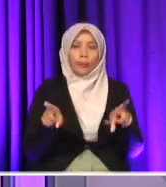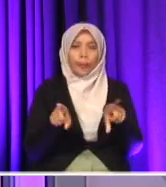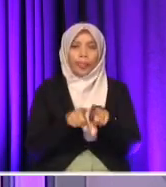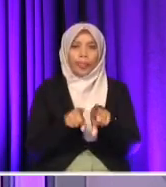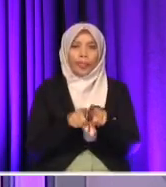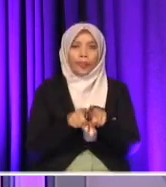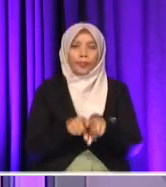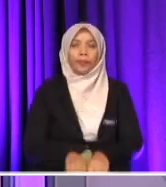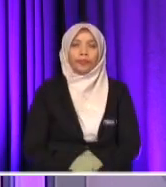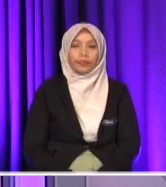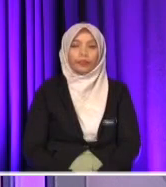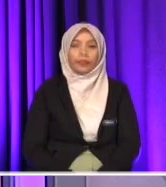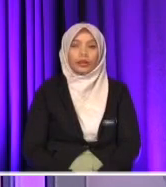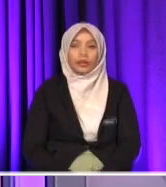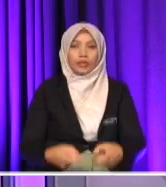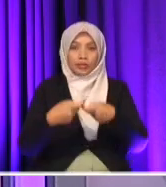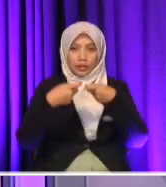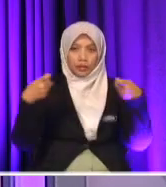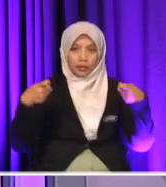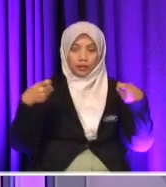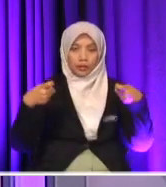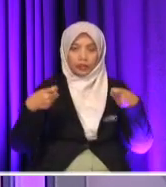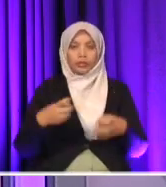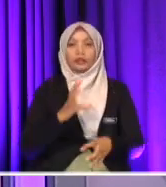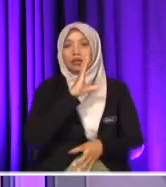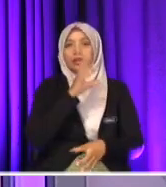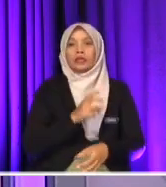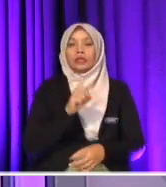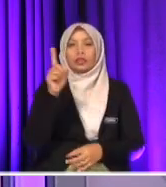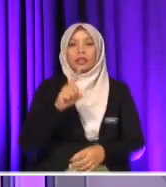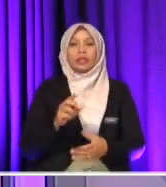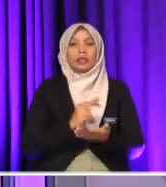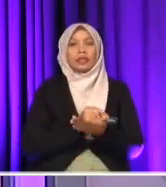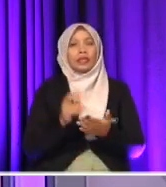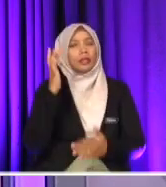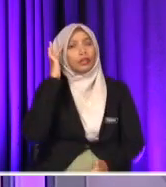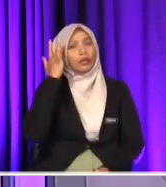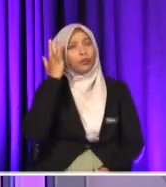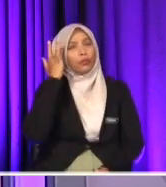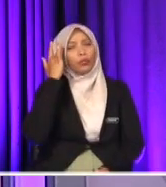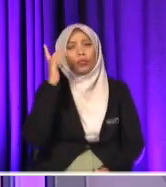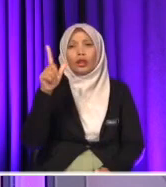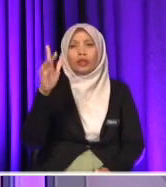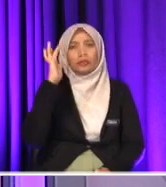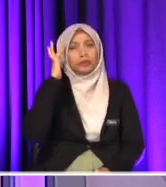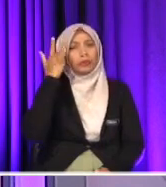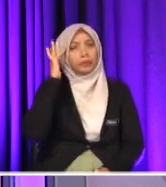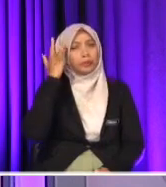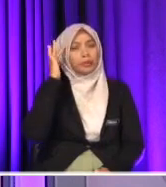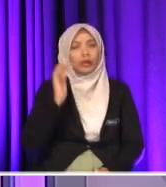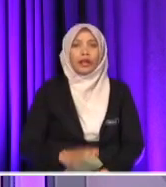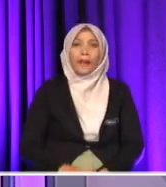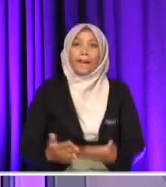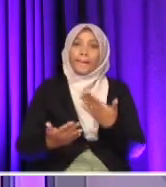regangan, halangan kat sini, nak cari Z. Sebab nilai ni tak tahu kan? Betul. L ni tak tahu, tak ada bagi nilai kat sini. So yang